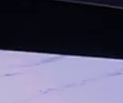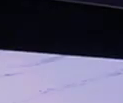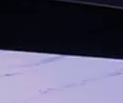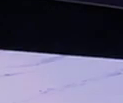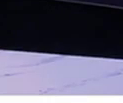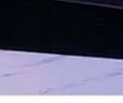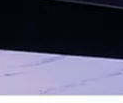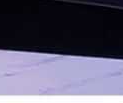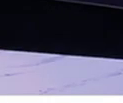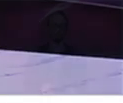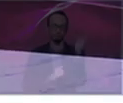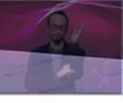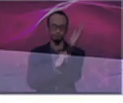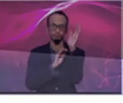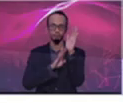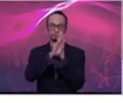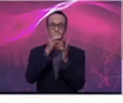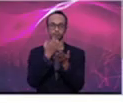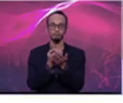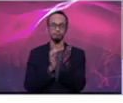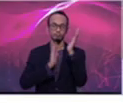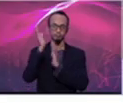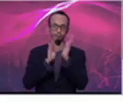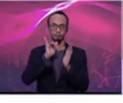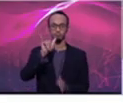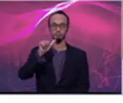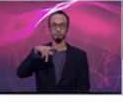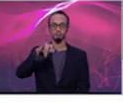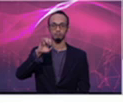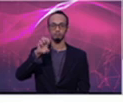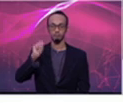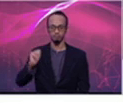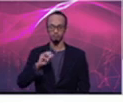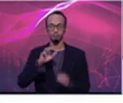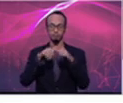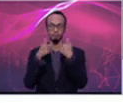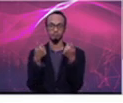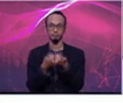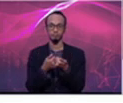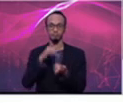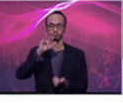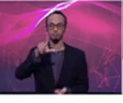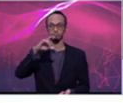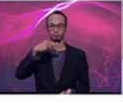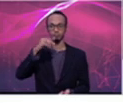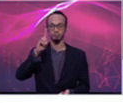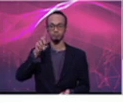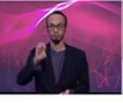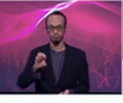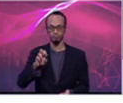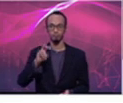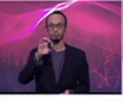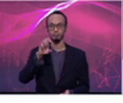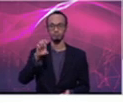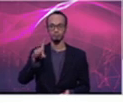tertera Yayasan pembangunan ekonomi Islam Malaysia Yapim bersama persatuan pegawai lembaga hasil dalam negeri Malaysia ex menyumbang